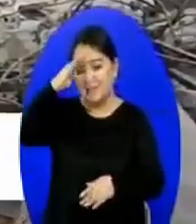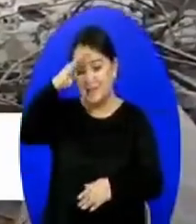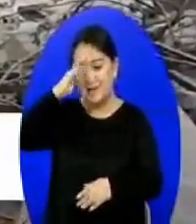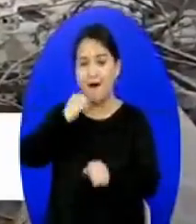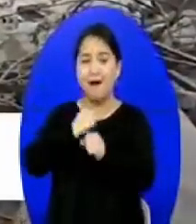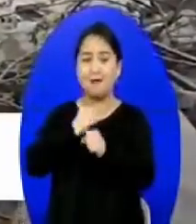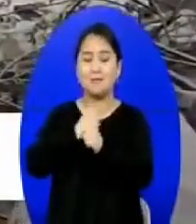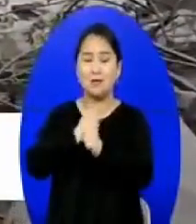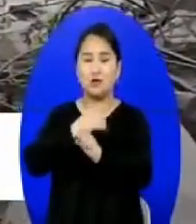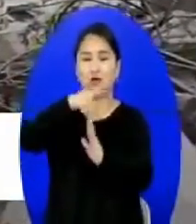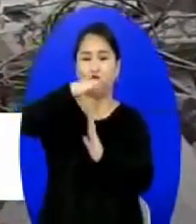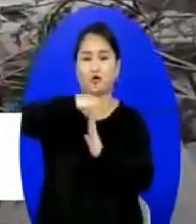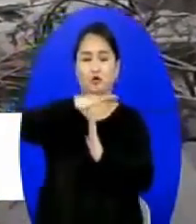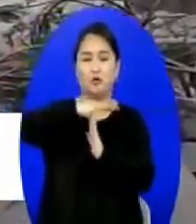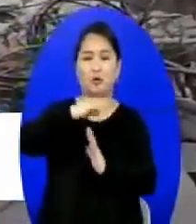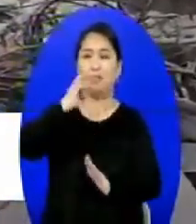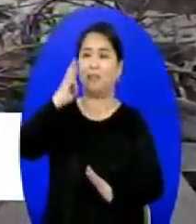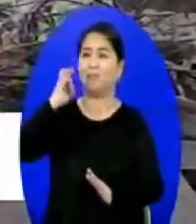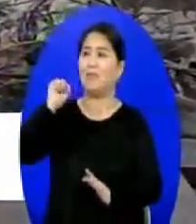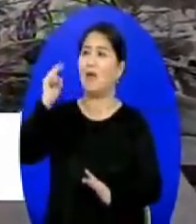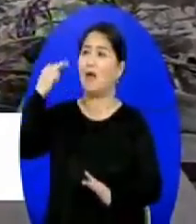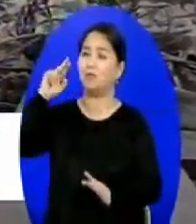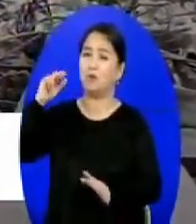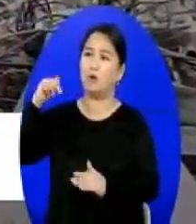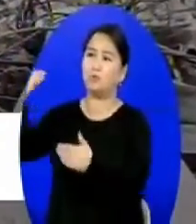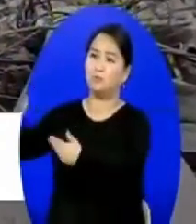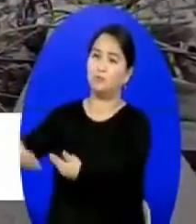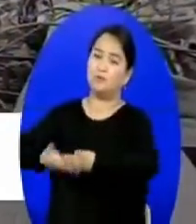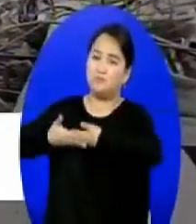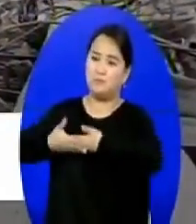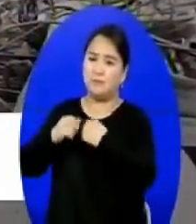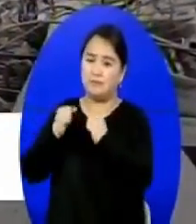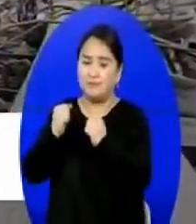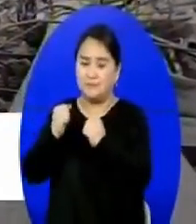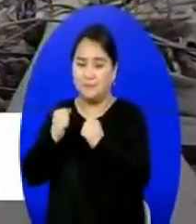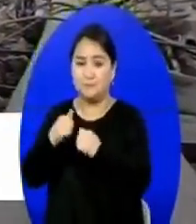болоод НАТОгийн дэмжлэгийг авахыг бас чармааж байна. Гэхдээ